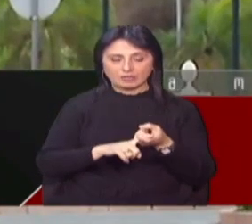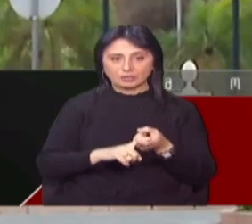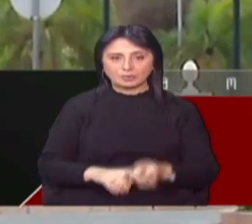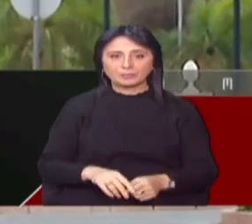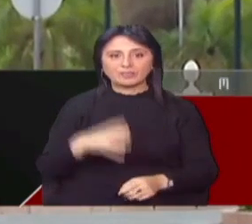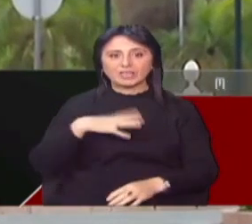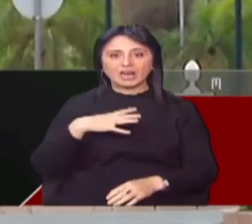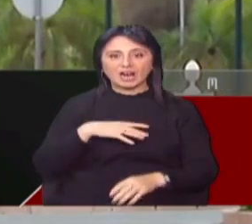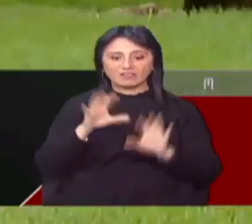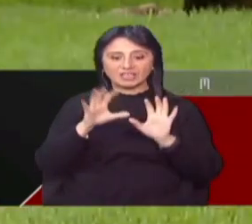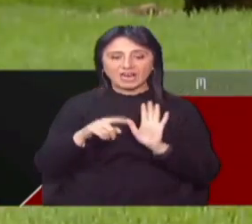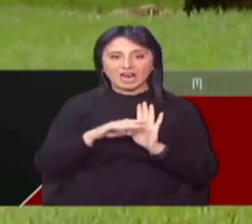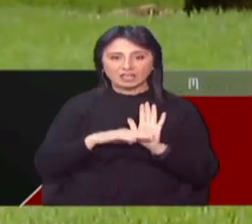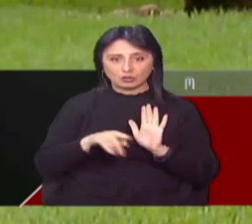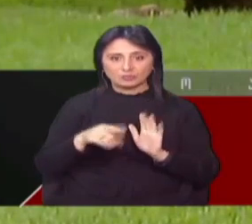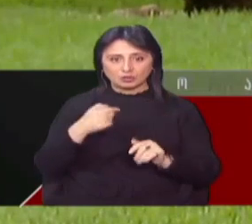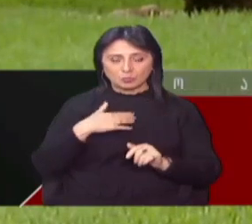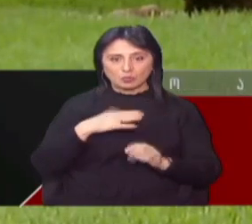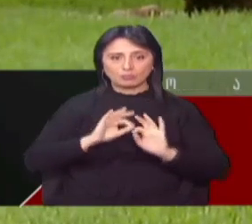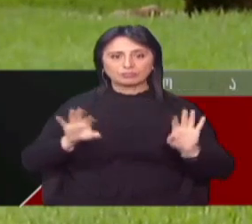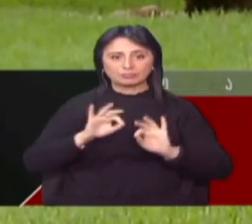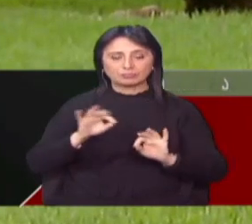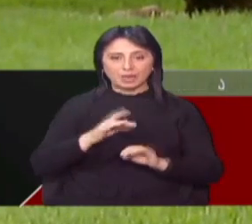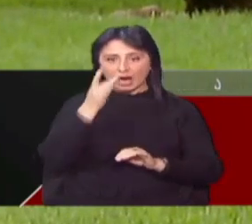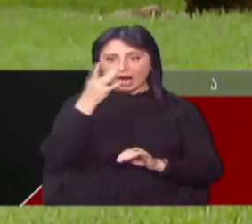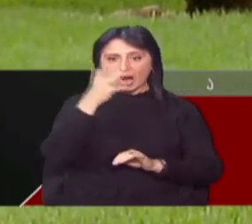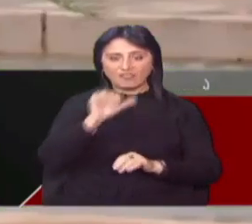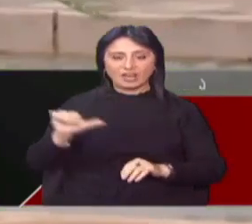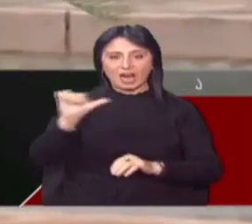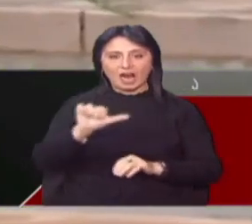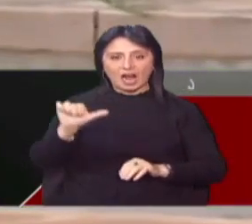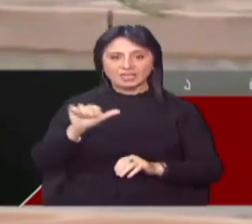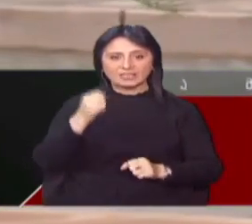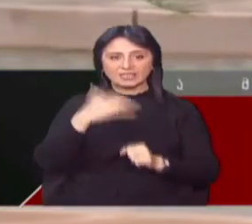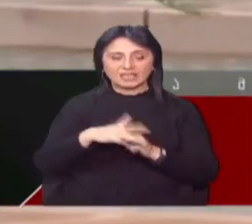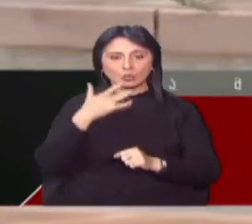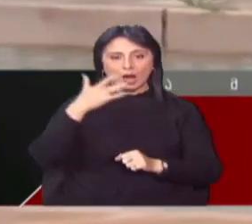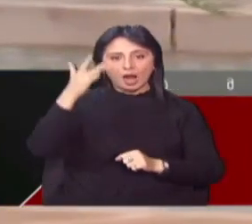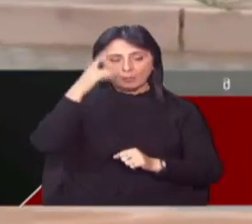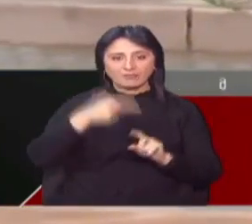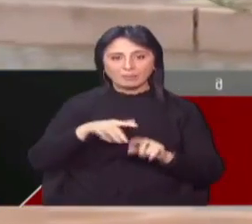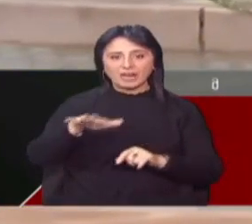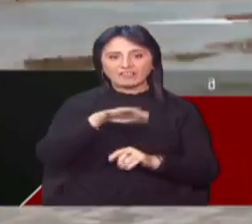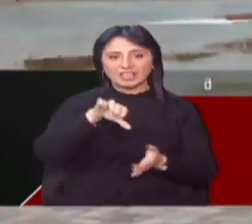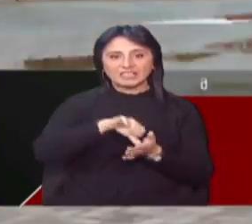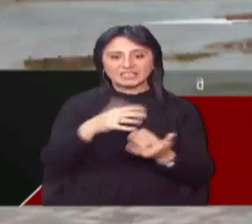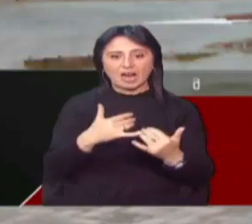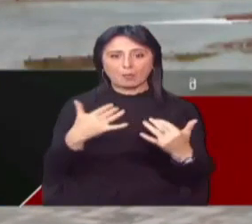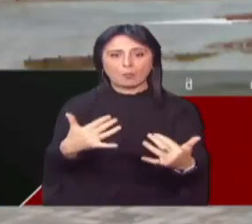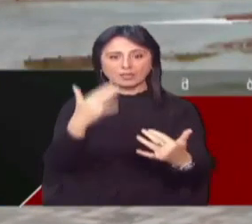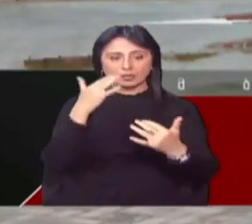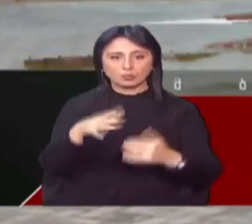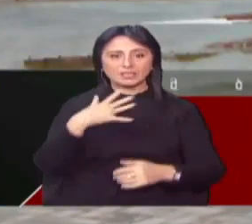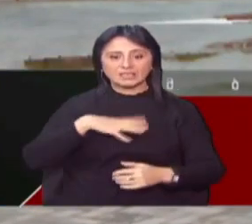დაკავშირებით. ქართველი კანონმდებლები დღეს შეხვედრებს გამართავენ აფრიკის, აზიისა და ცენტრალური ამერიკის იმ ქვეყნების წარმომადგენლებთან,